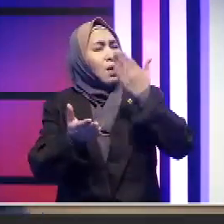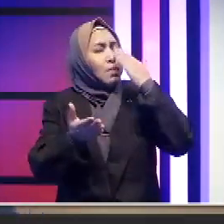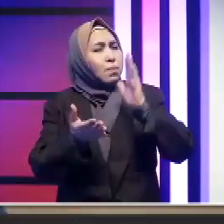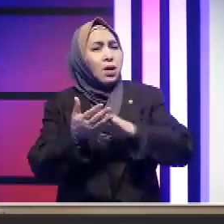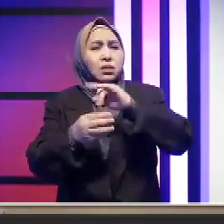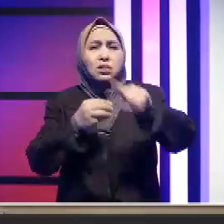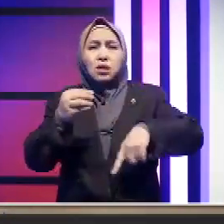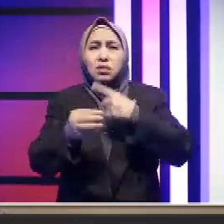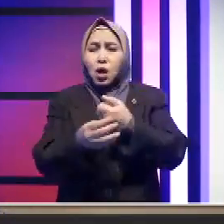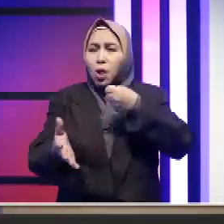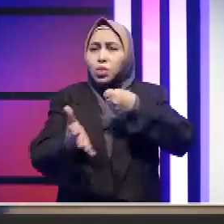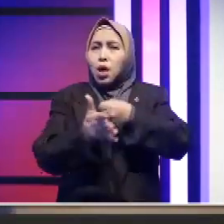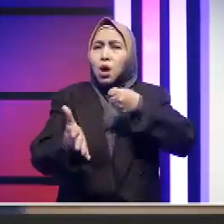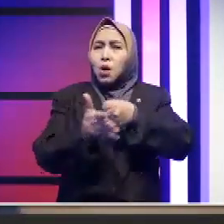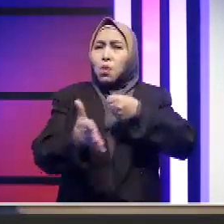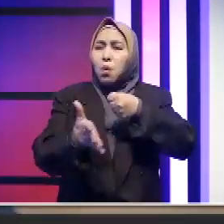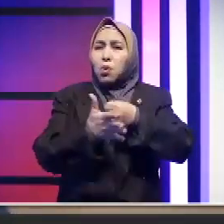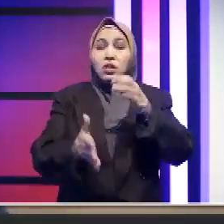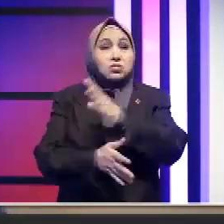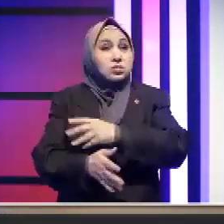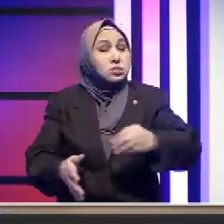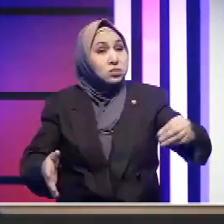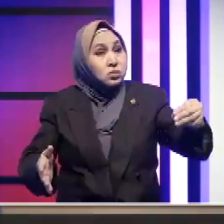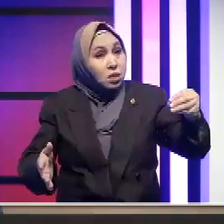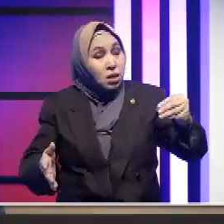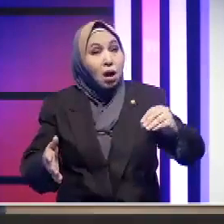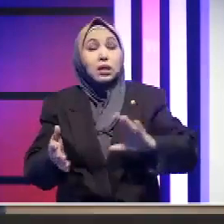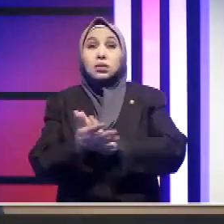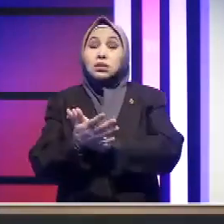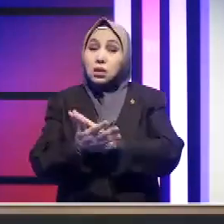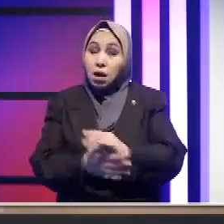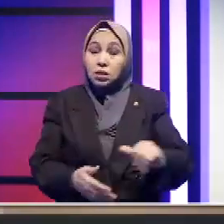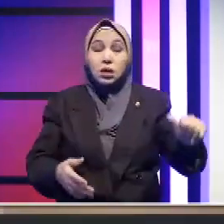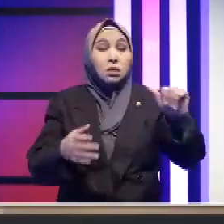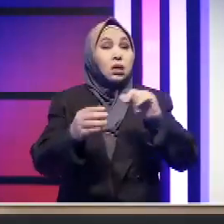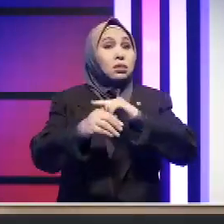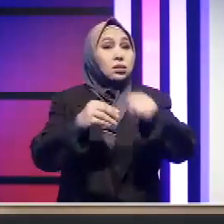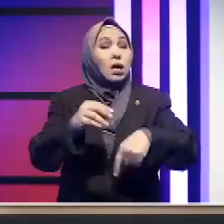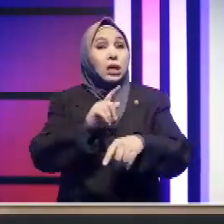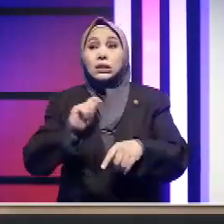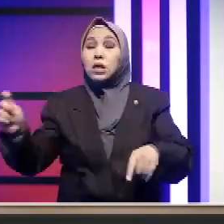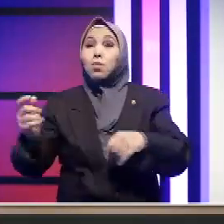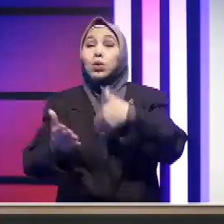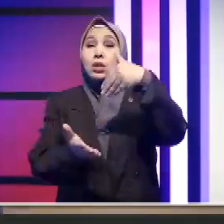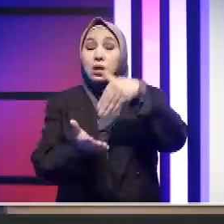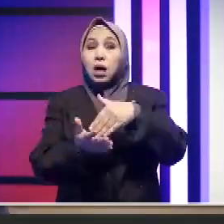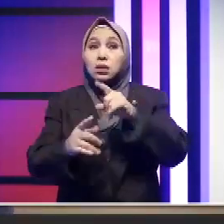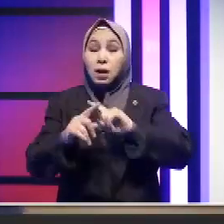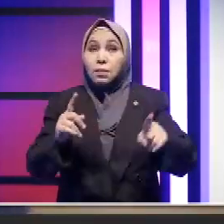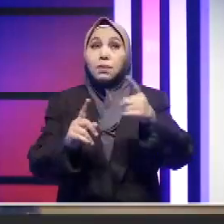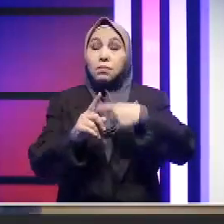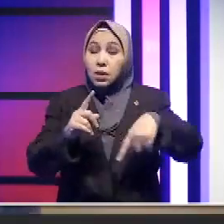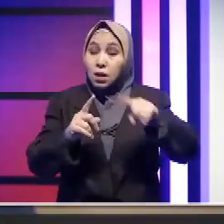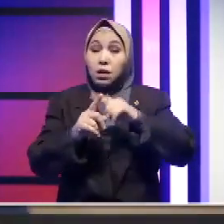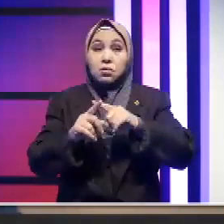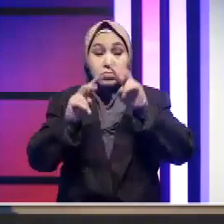teroris dan IC di Timur Tengah Hai tapi bila cukup dengan orang